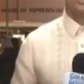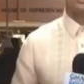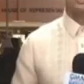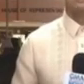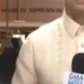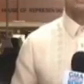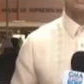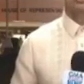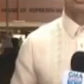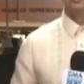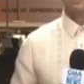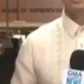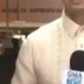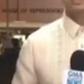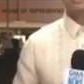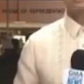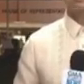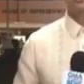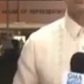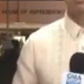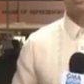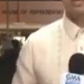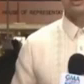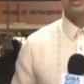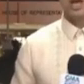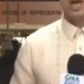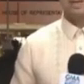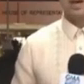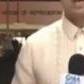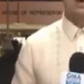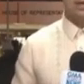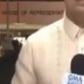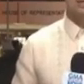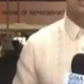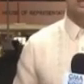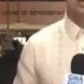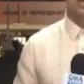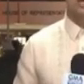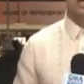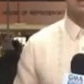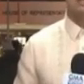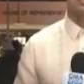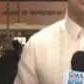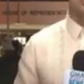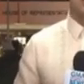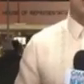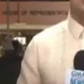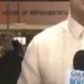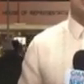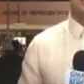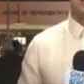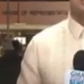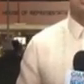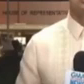isang oras at 11 minutong talumpati, ibinida ni Pangulong Bongbong Marcos ang mga nagawa sa unang taon ng kanyang administrasyon